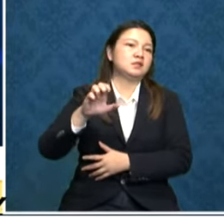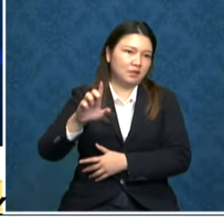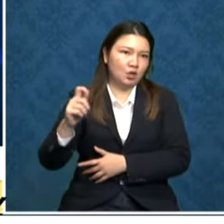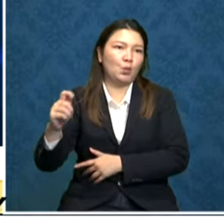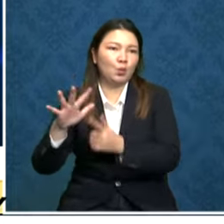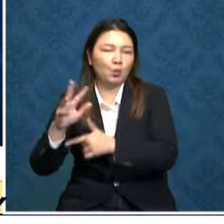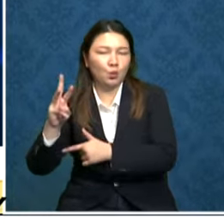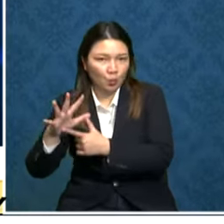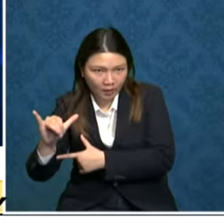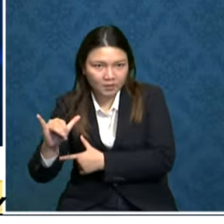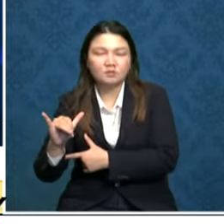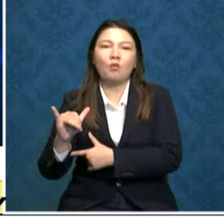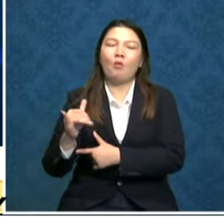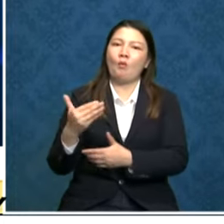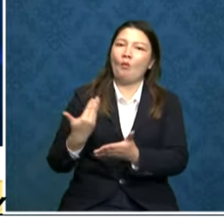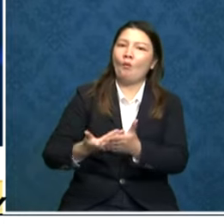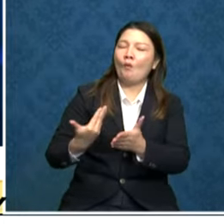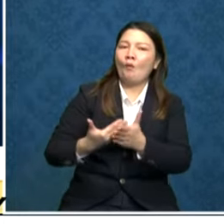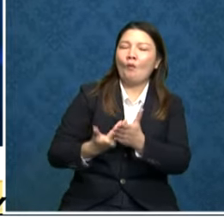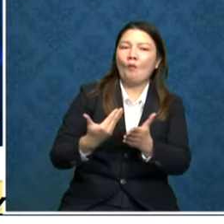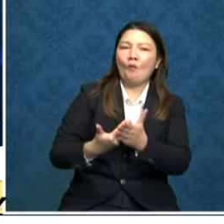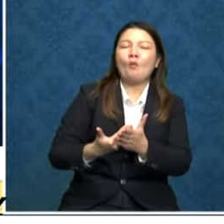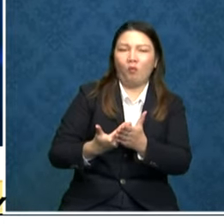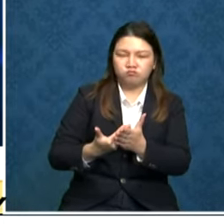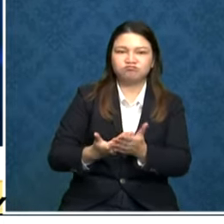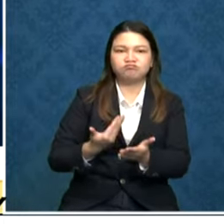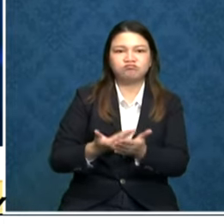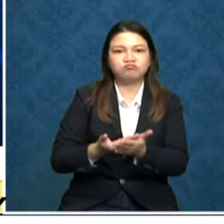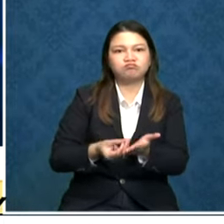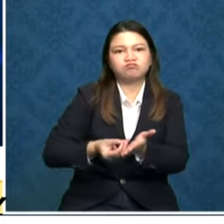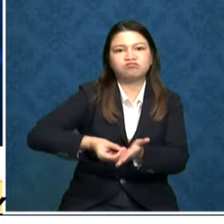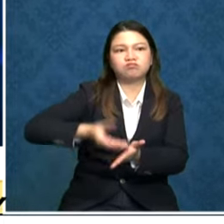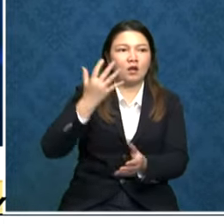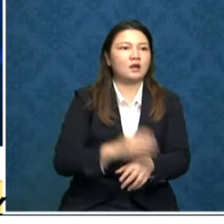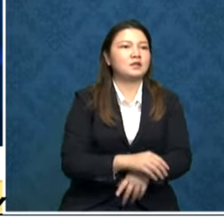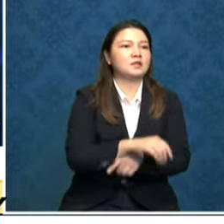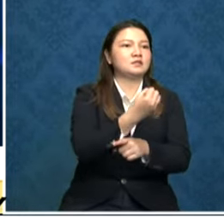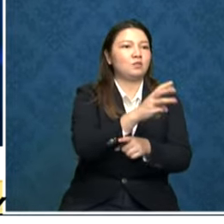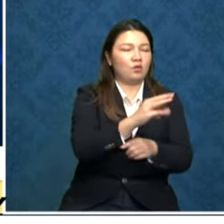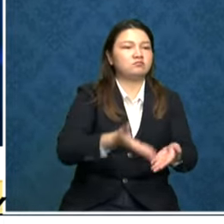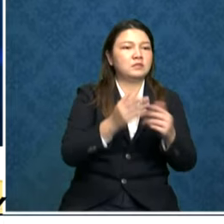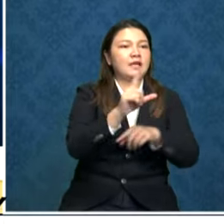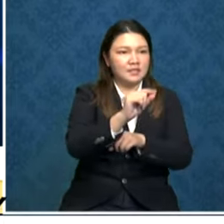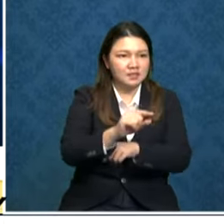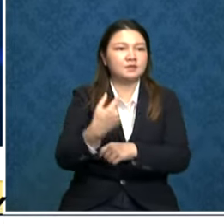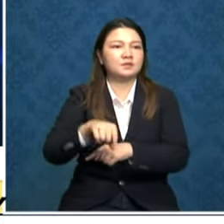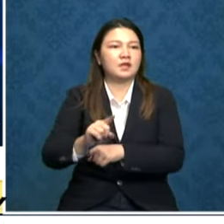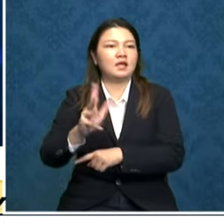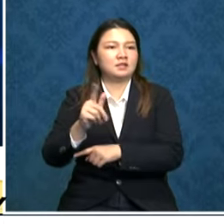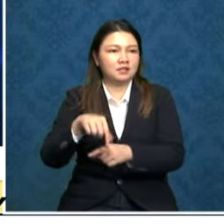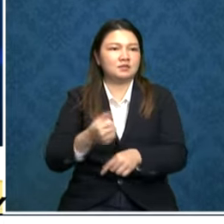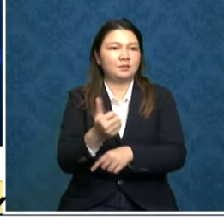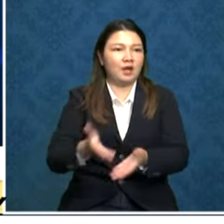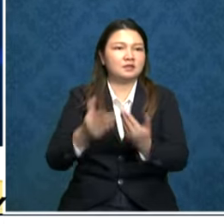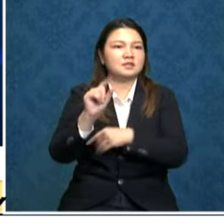มีจำนวนสัดส่วนรายได้ทางภาษีต่อ GDPสูงขึ้นครับเกาหลีใต้จาก 16เป็น 20ชิลีจาก 15เป็น 20อุรุกวัยจาก12เป็น 18